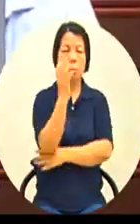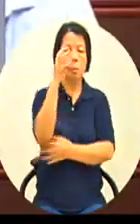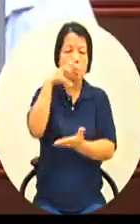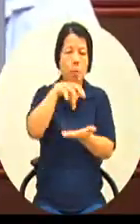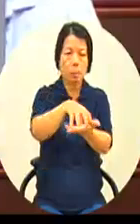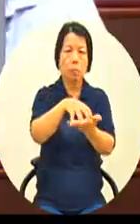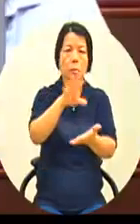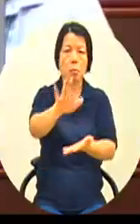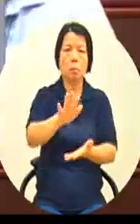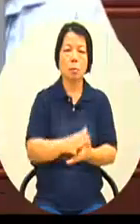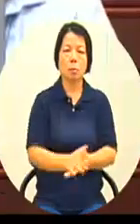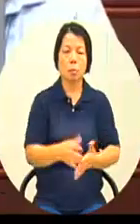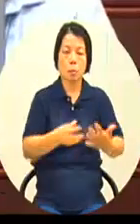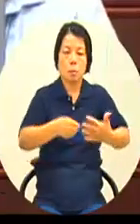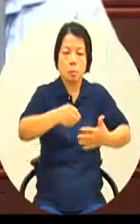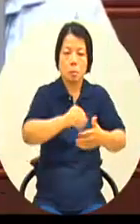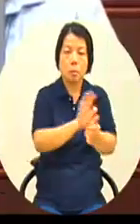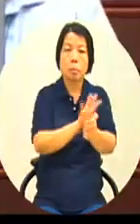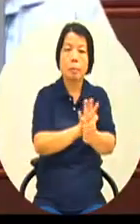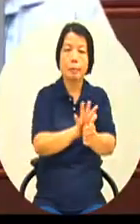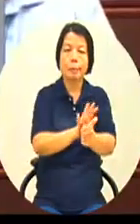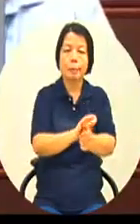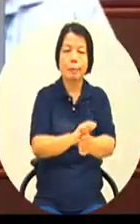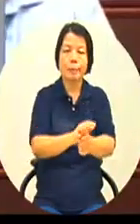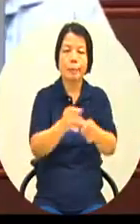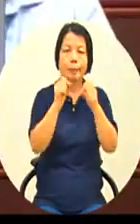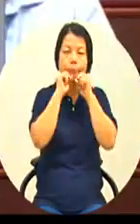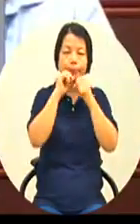面，佮去提升因的服务品质，互伊会当